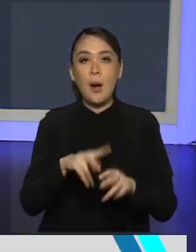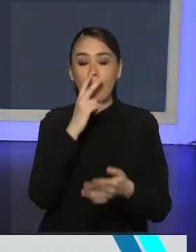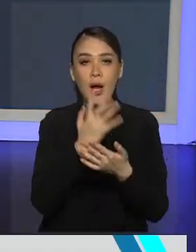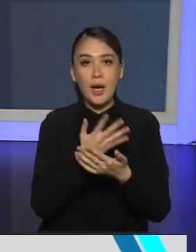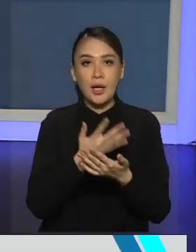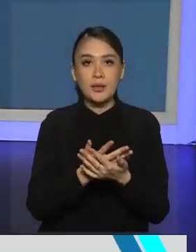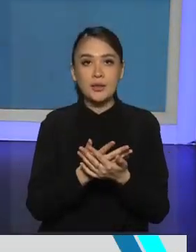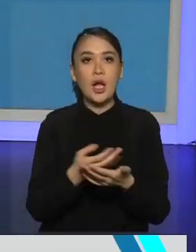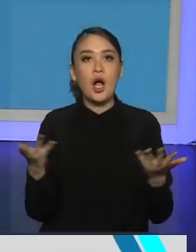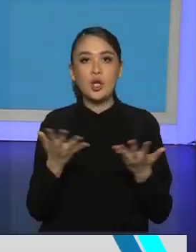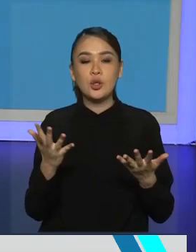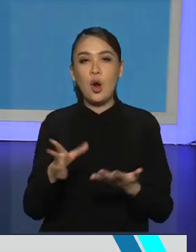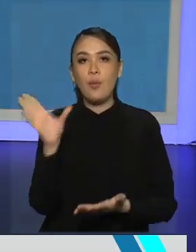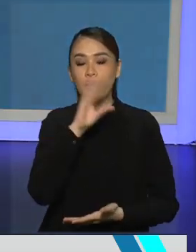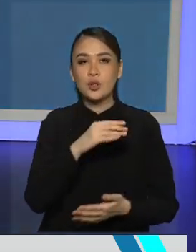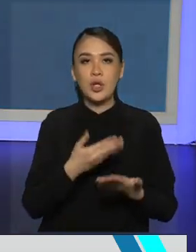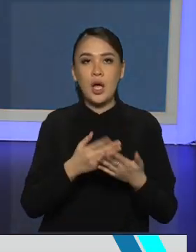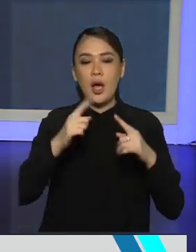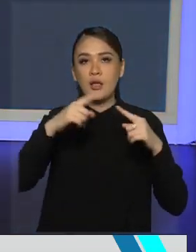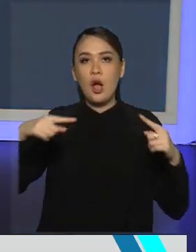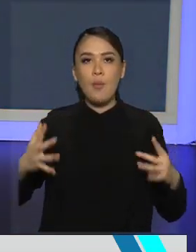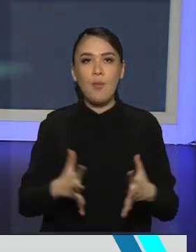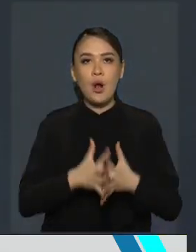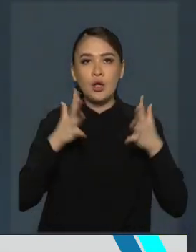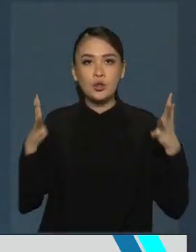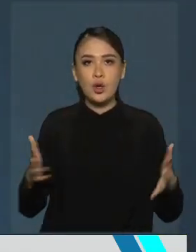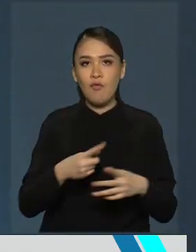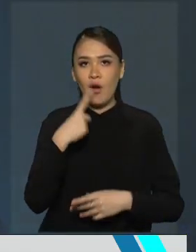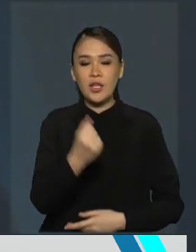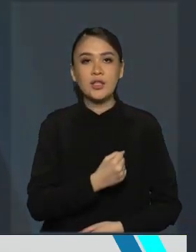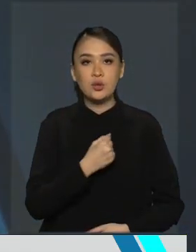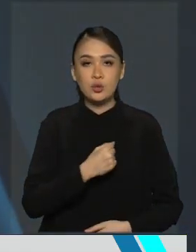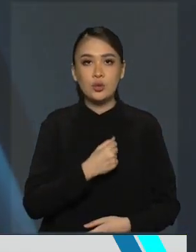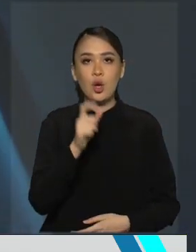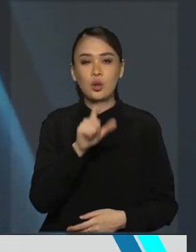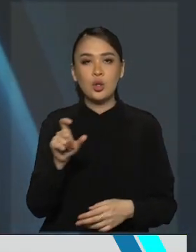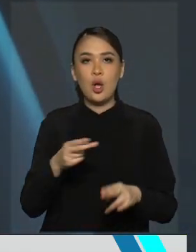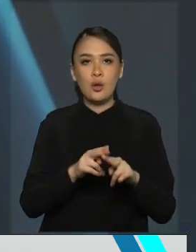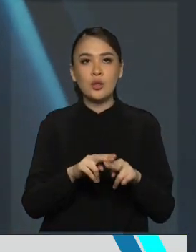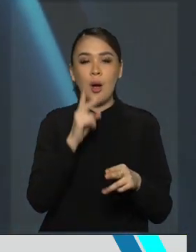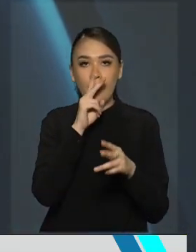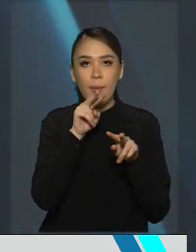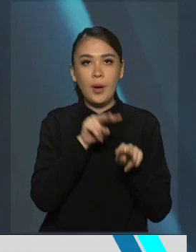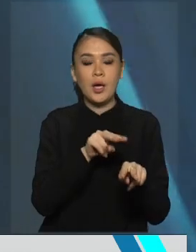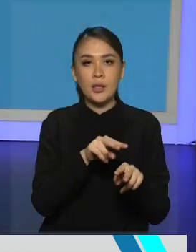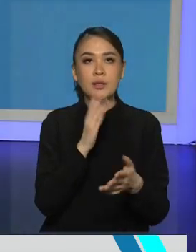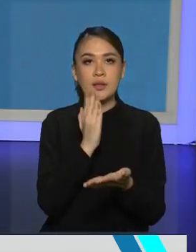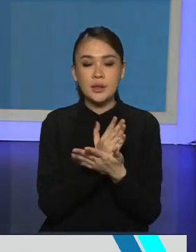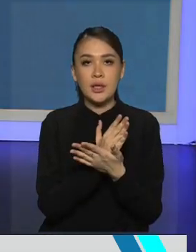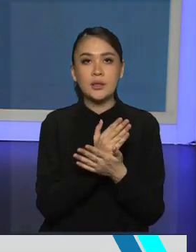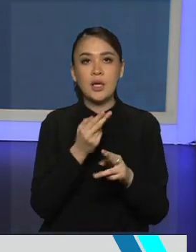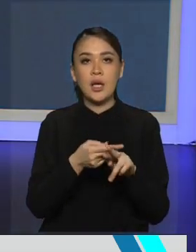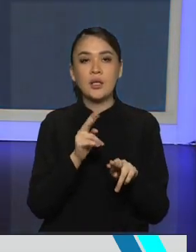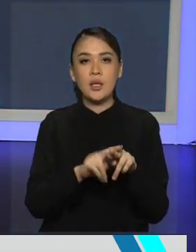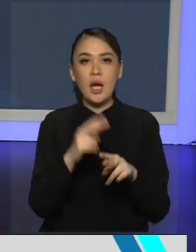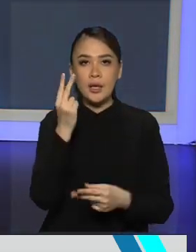показывает такой предварительный анализ, достаточно большое количество военнослужащих, оно задействовано непосредственно в